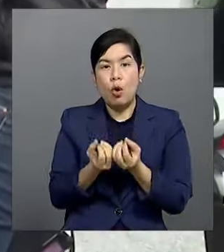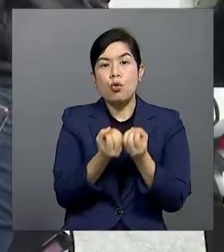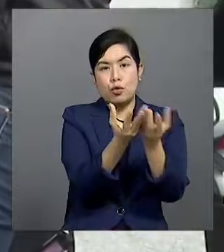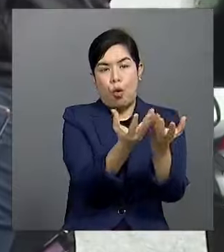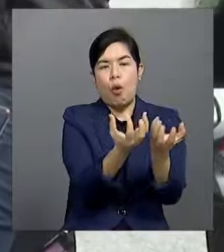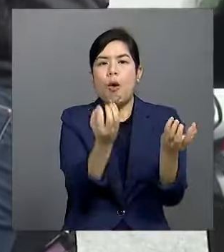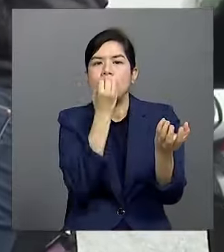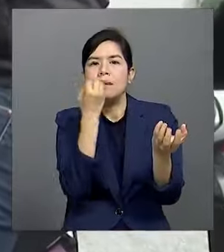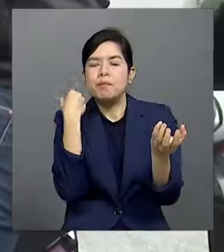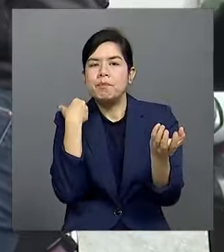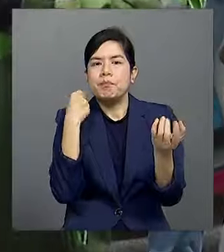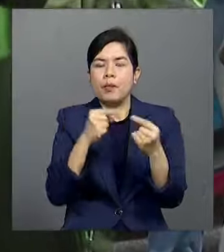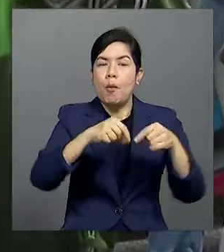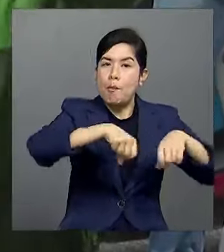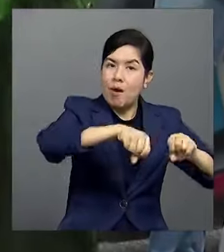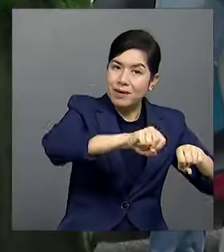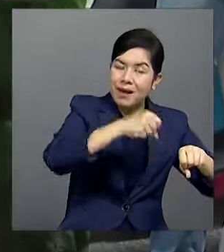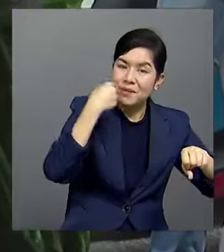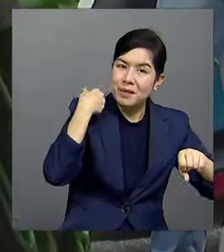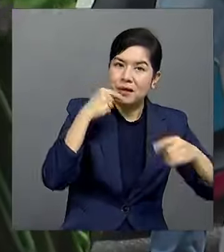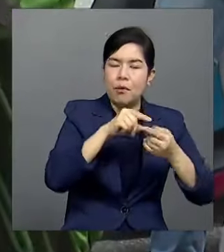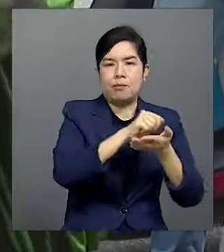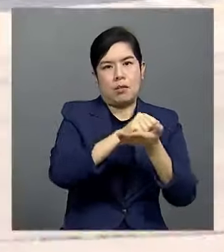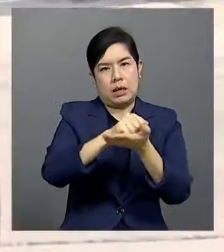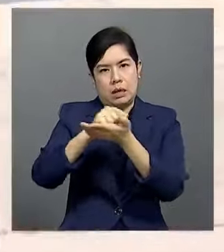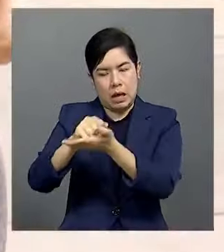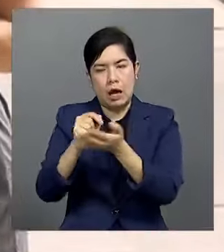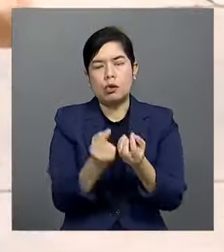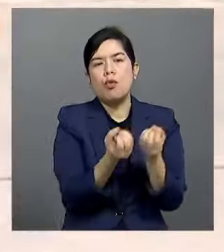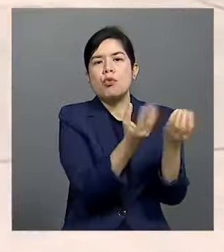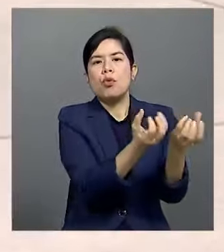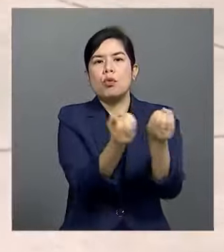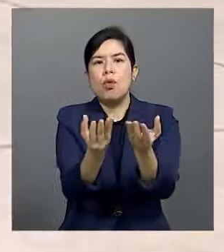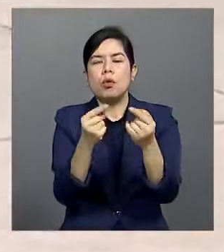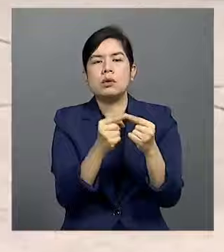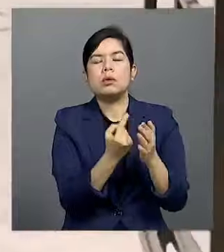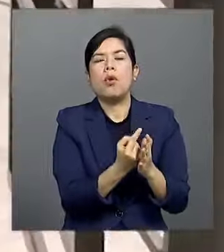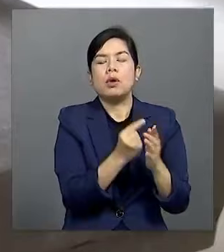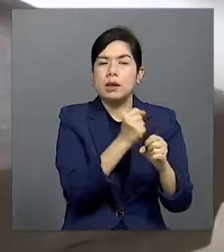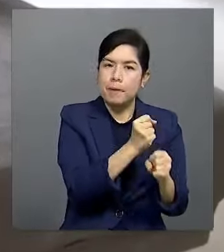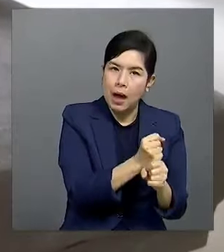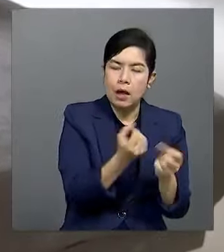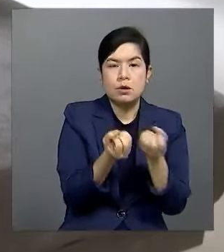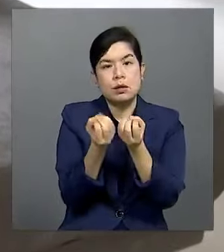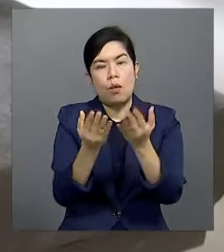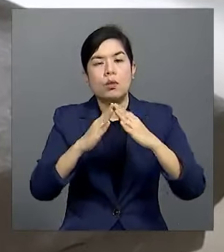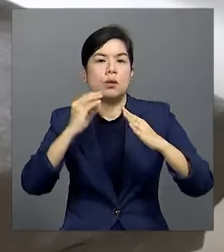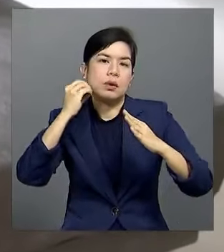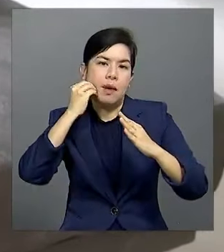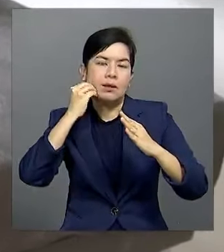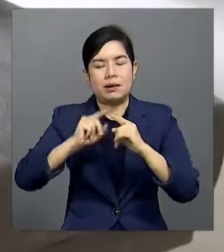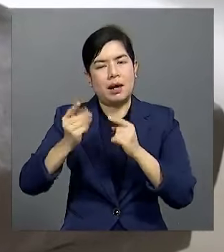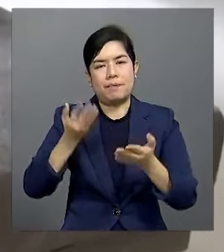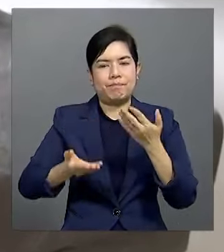ไปที่ทำงานนะครับไปที่ต่างๆนะครับที่บ้านนะครับเพราะว่าคนส่วนใหญ่ทำงานที่บ้านนะขย